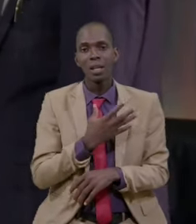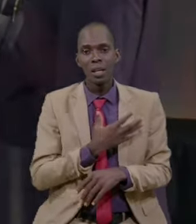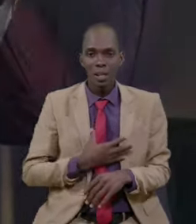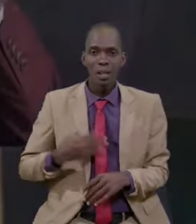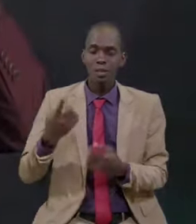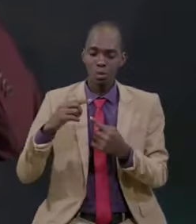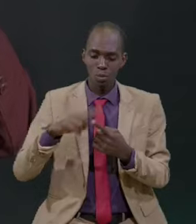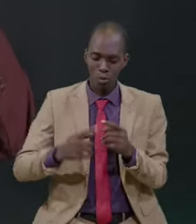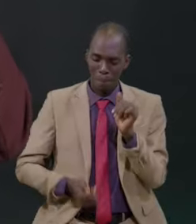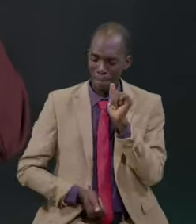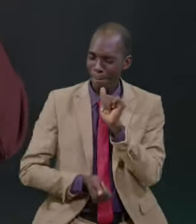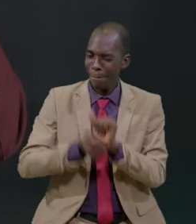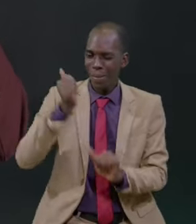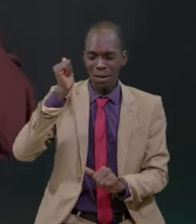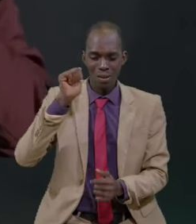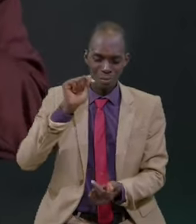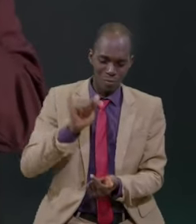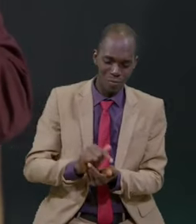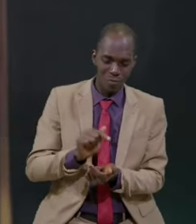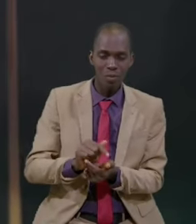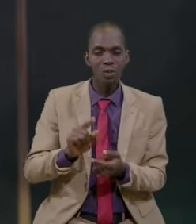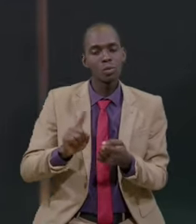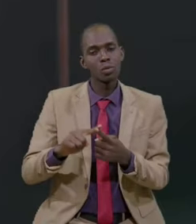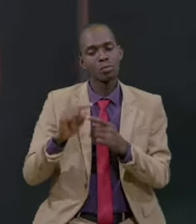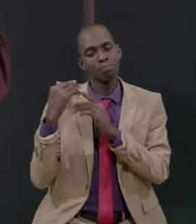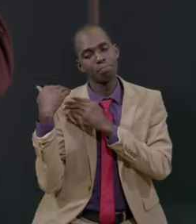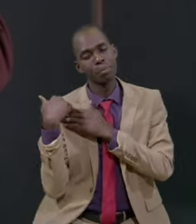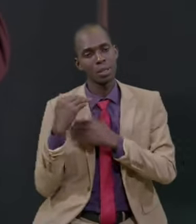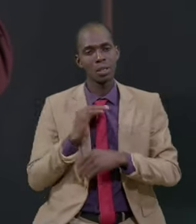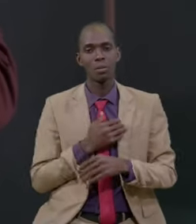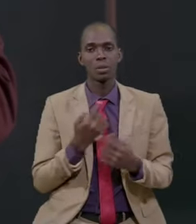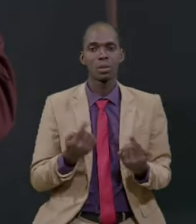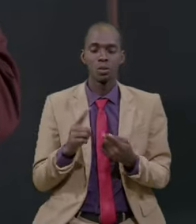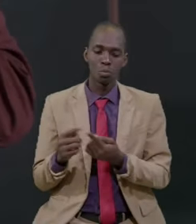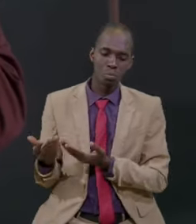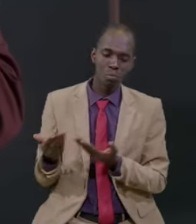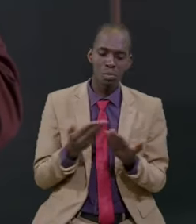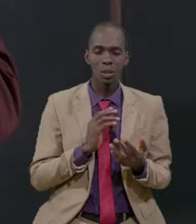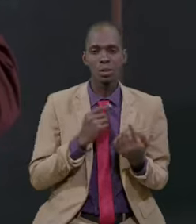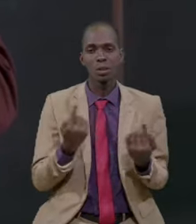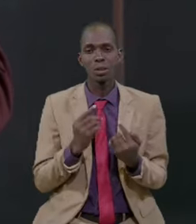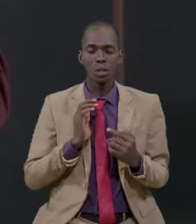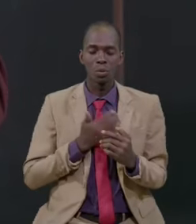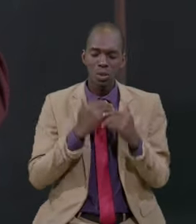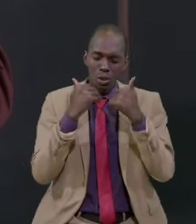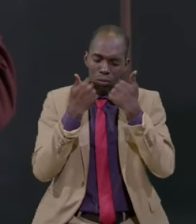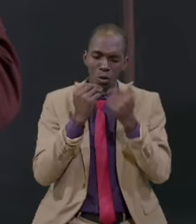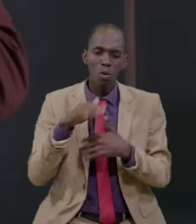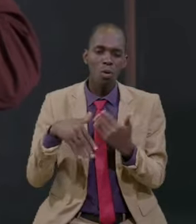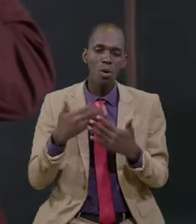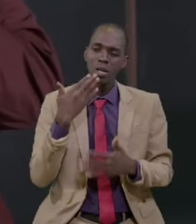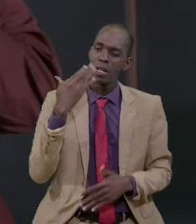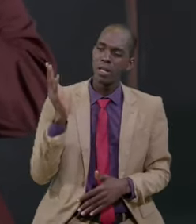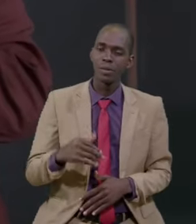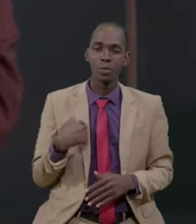bas, pour porter tous nos péchés, toutes nos hontes, tout le mal que nous avons fait. Il a tout